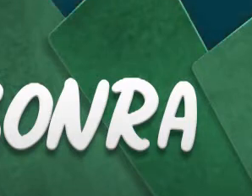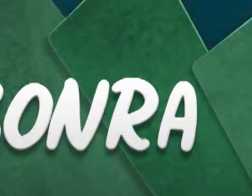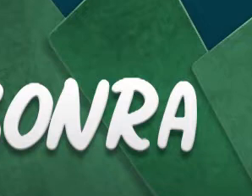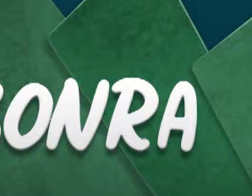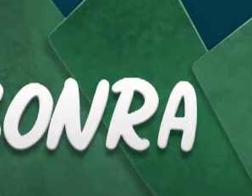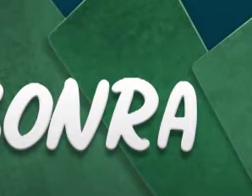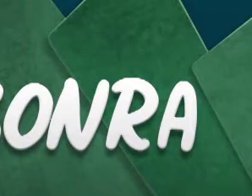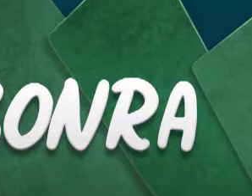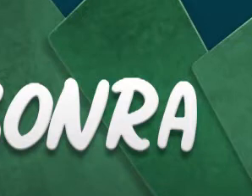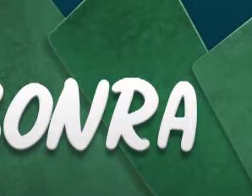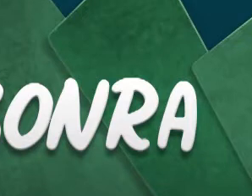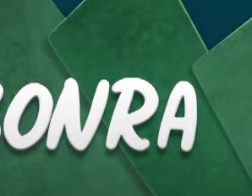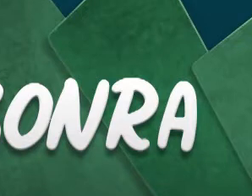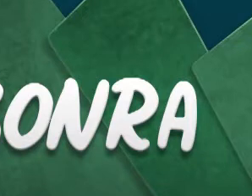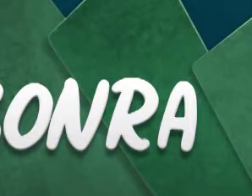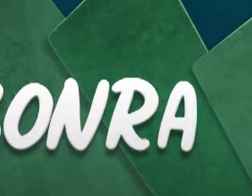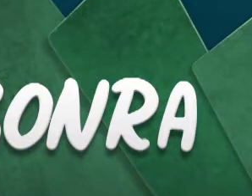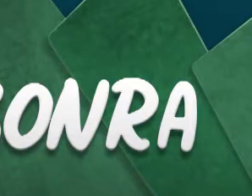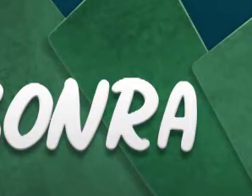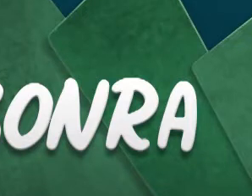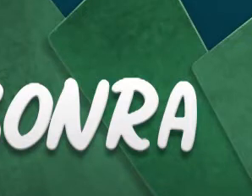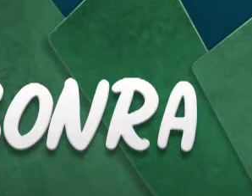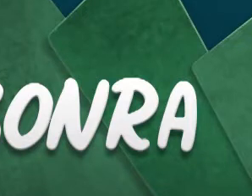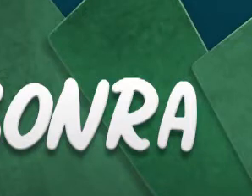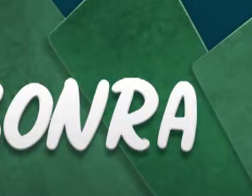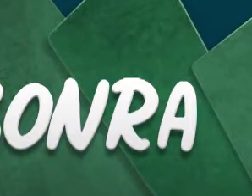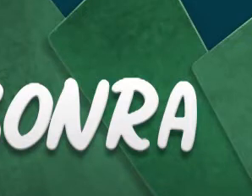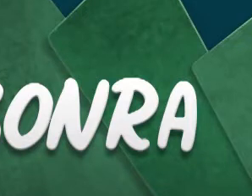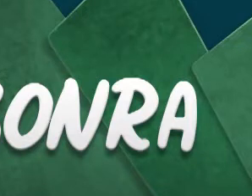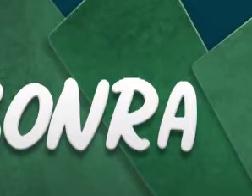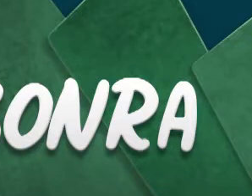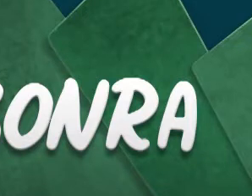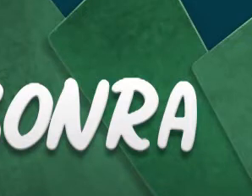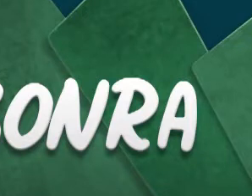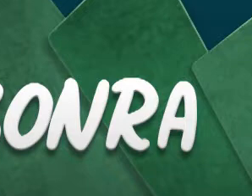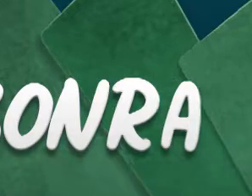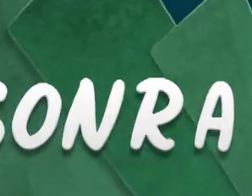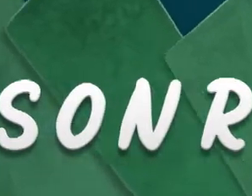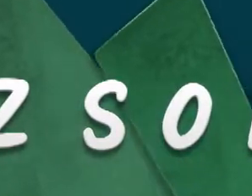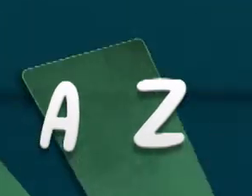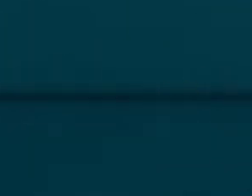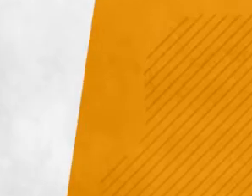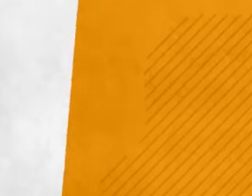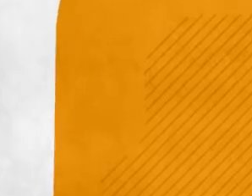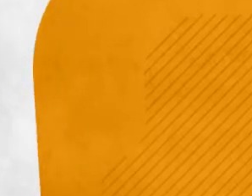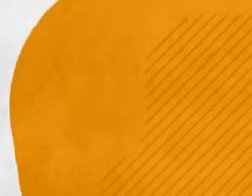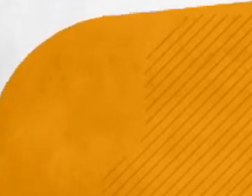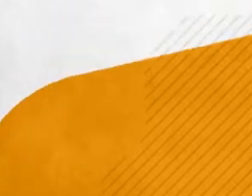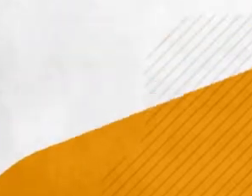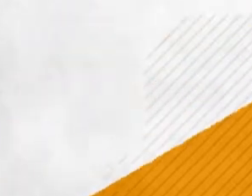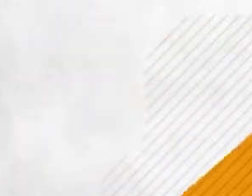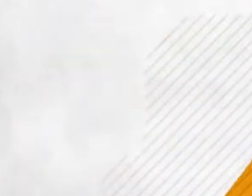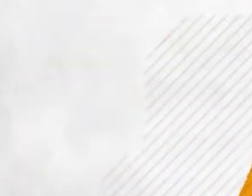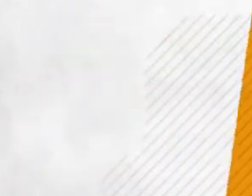yaparken nelere dikkat edilmeli? Sınava girecek olan öğrenciler kalan süreyi nasıl değerlendirmeli? Konuyla ilgili